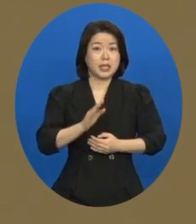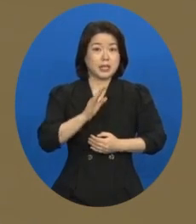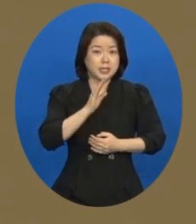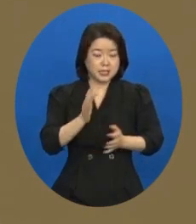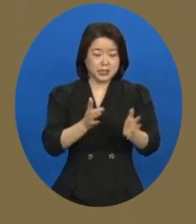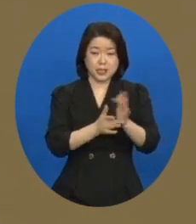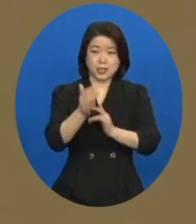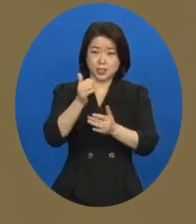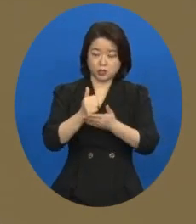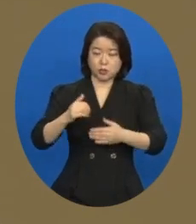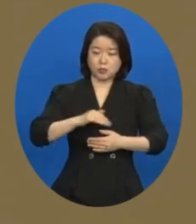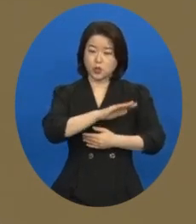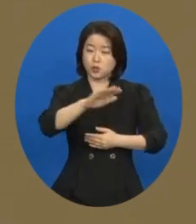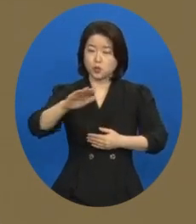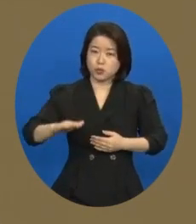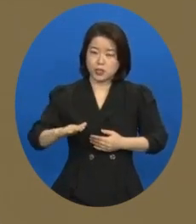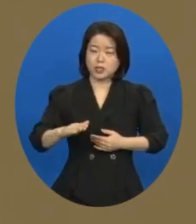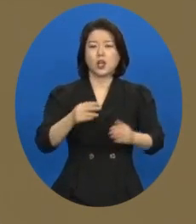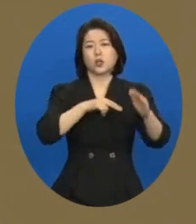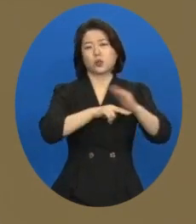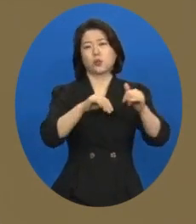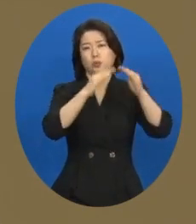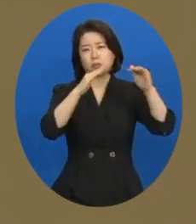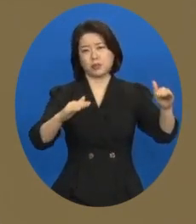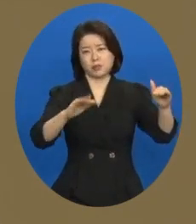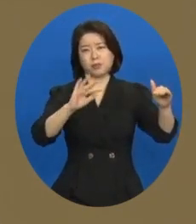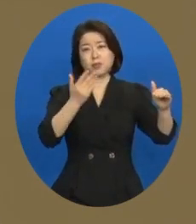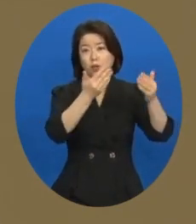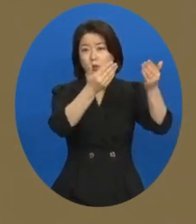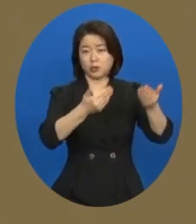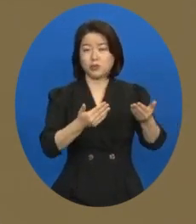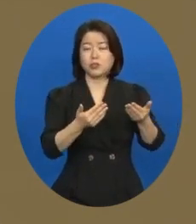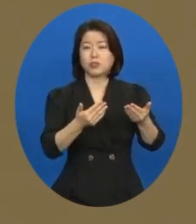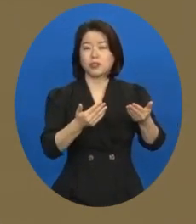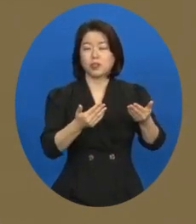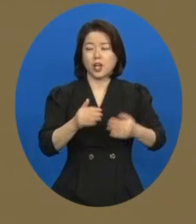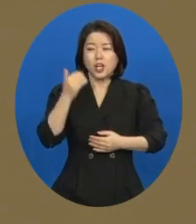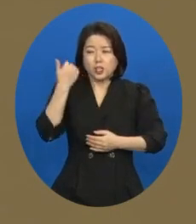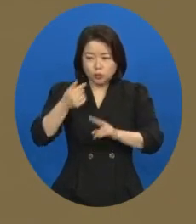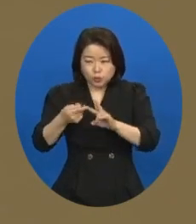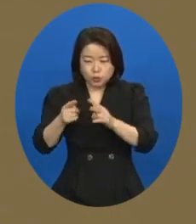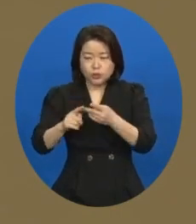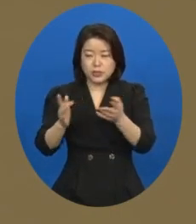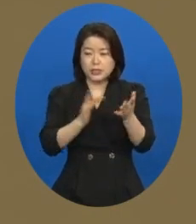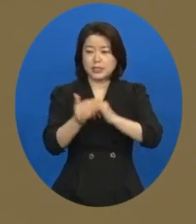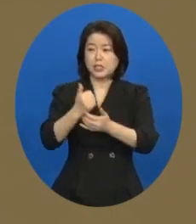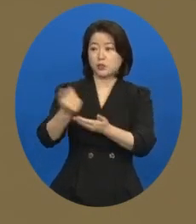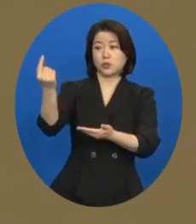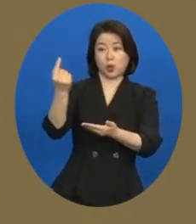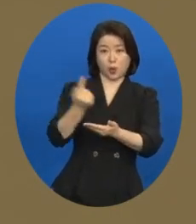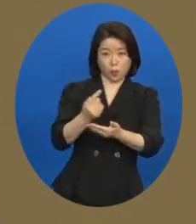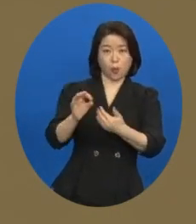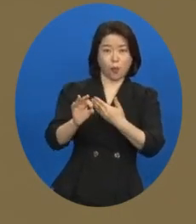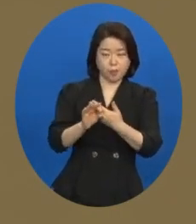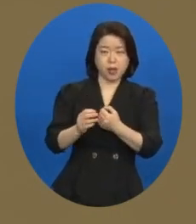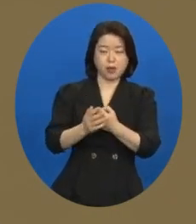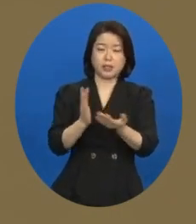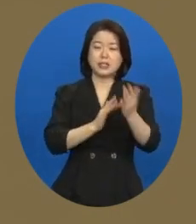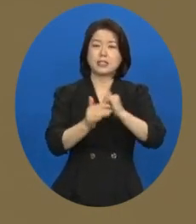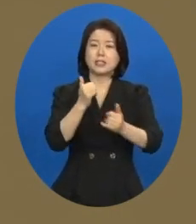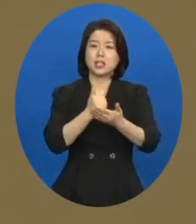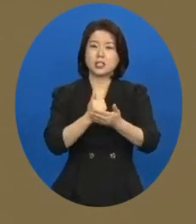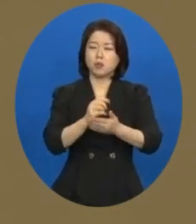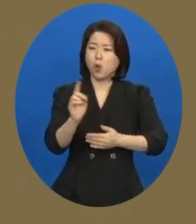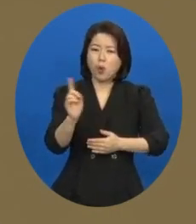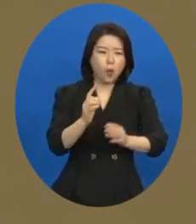예수님께서 우리의 도피성이 되어주셨습니다. 누구든지 예수님께로 나아가면 예수님께서는